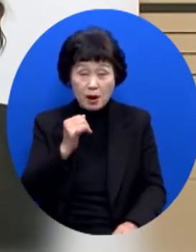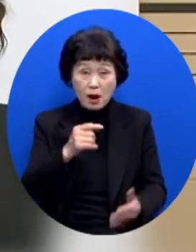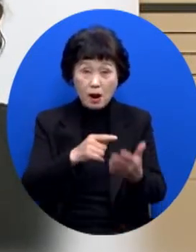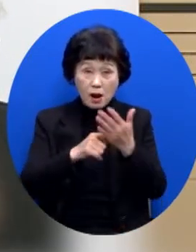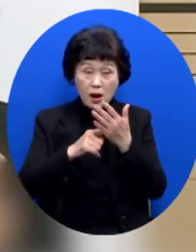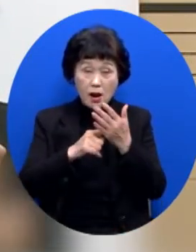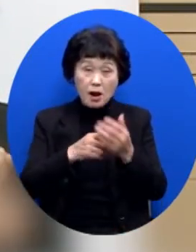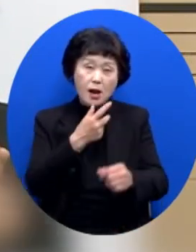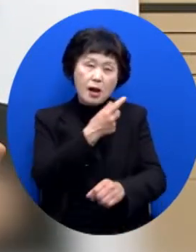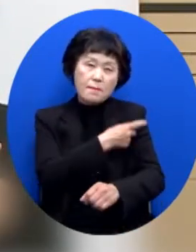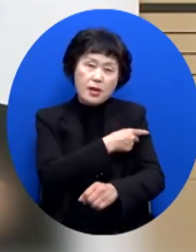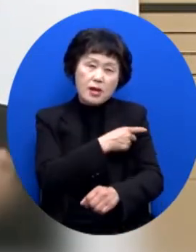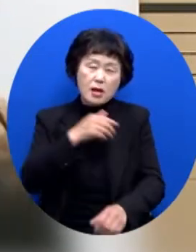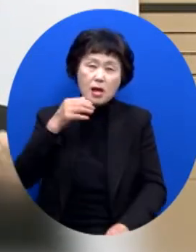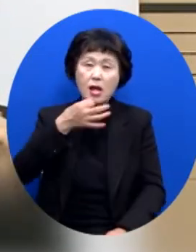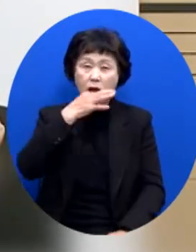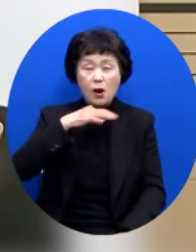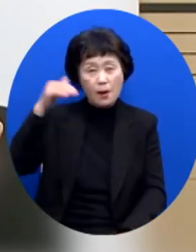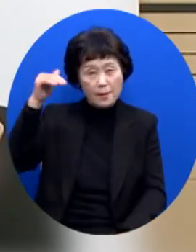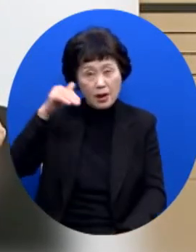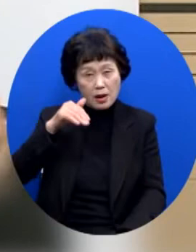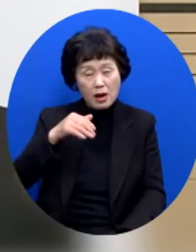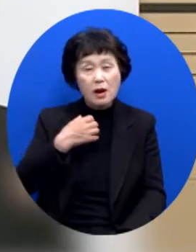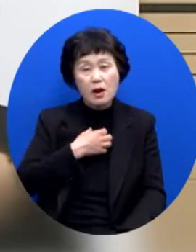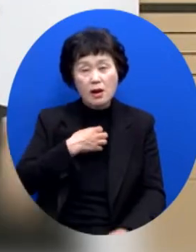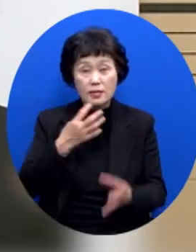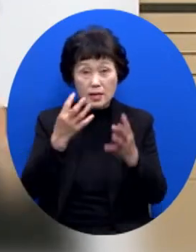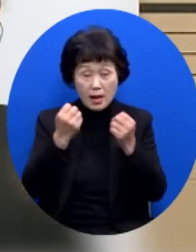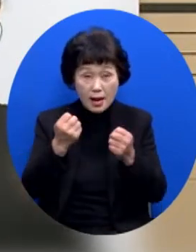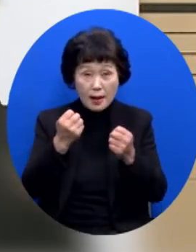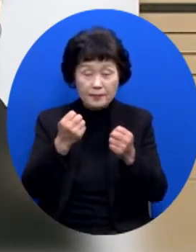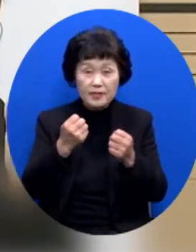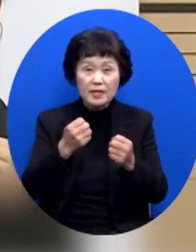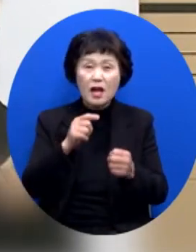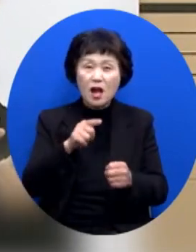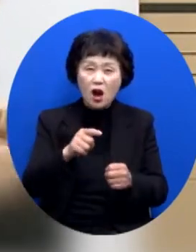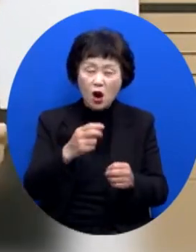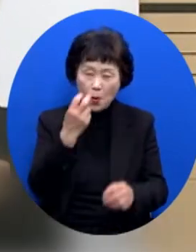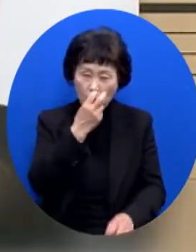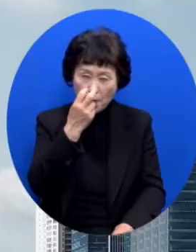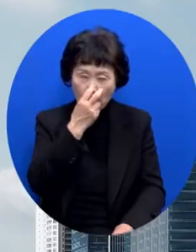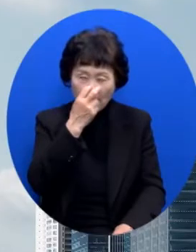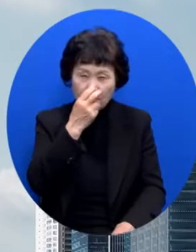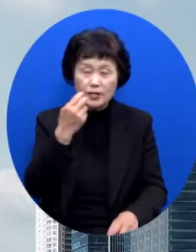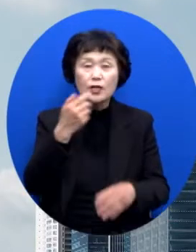백신 효과가 떨어질 수 있다는 우려와 관련해 모니터링을 통해 대비하겠다고 전했습니다.